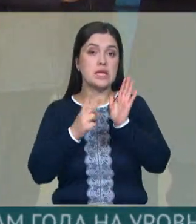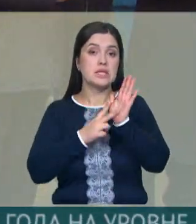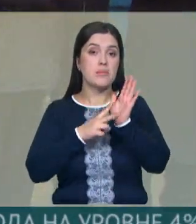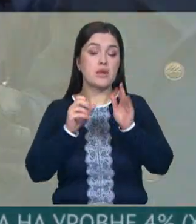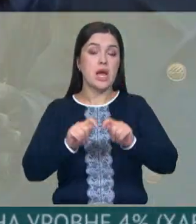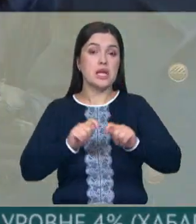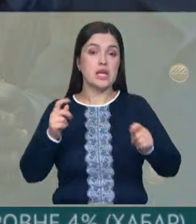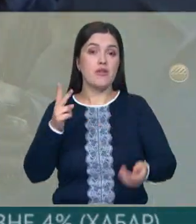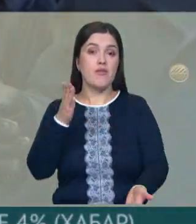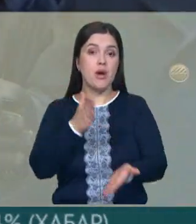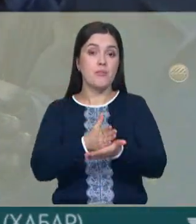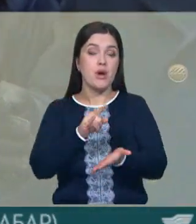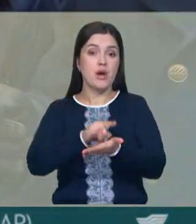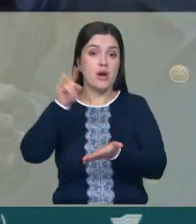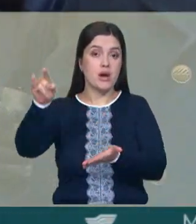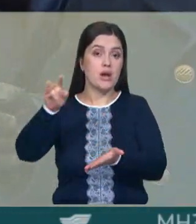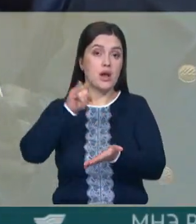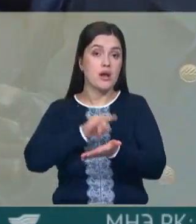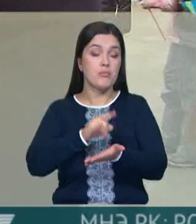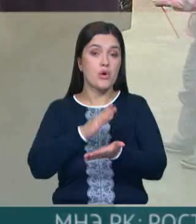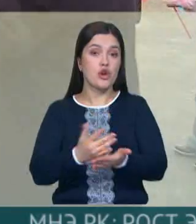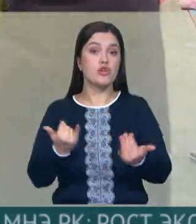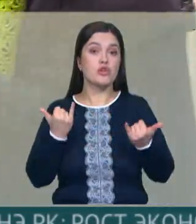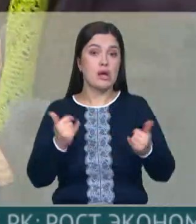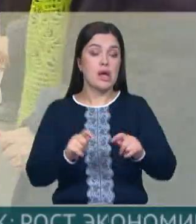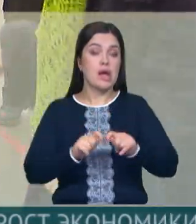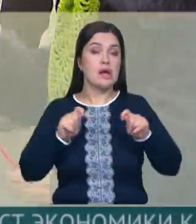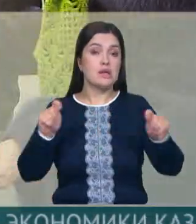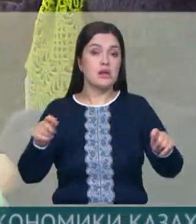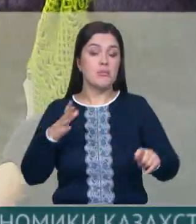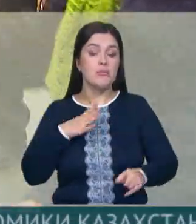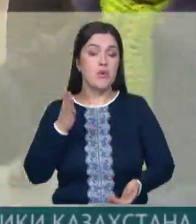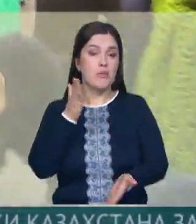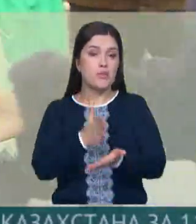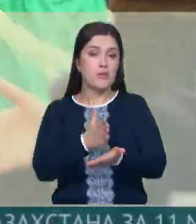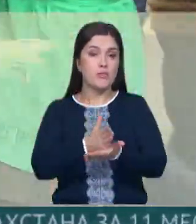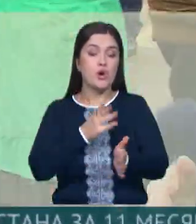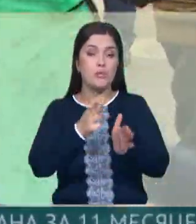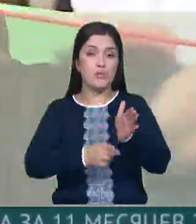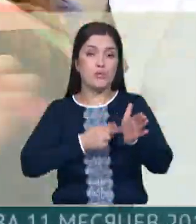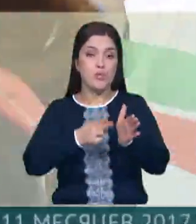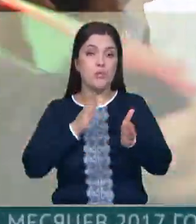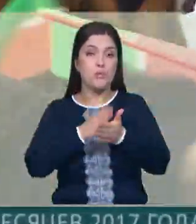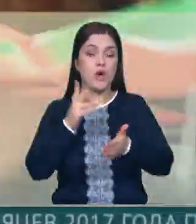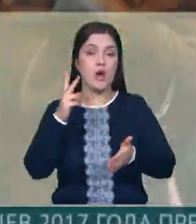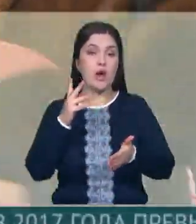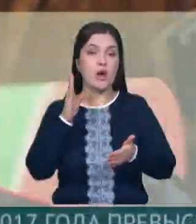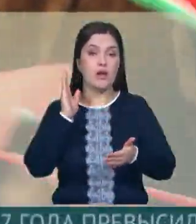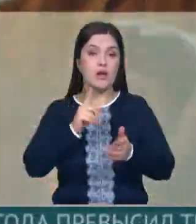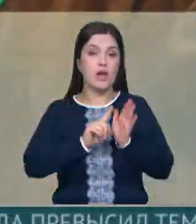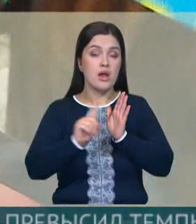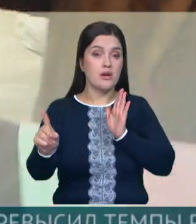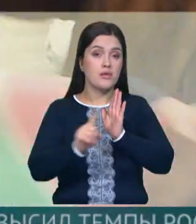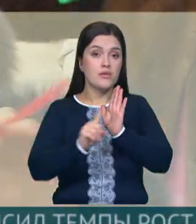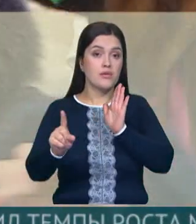2 прямых авиасообщения из Астаны и Алматы. И вот теперь запущен долгожданный прямой поезд, который свяжет 250 тысяч казахстанских башкир и